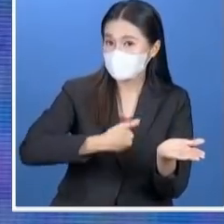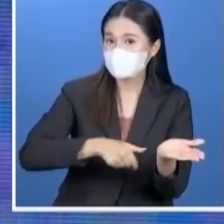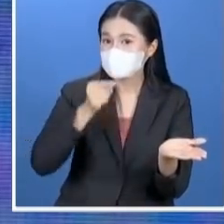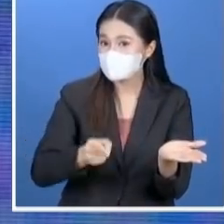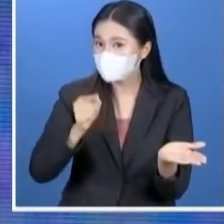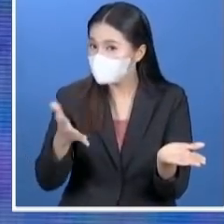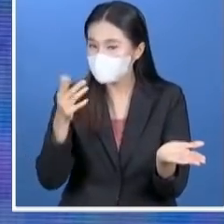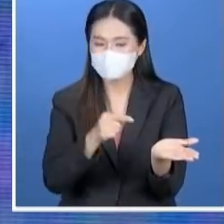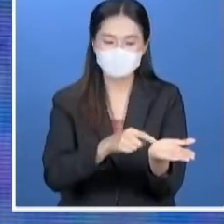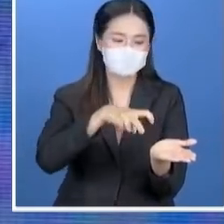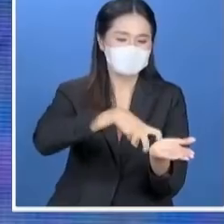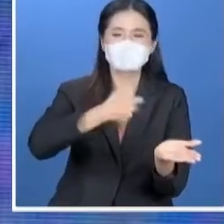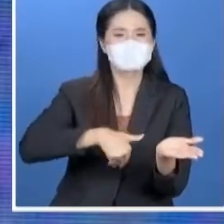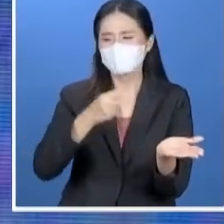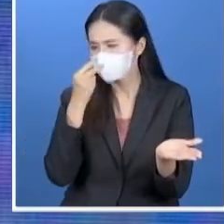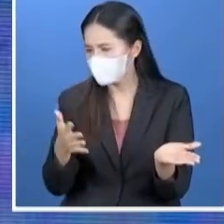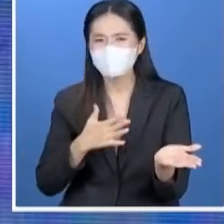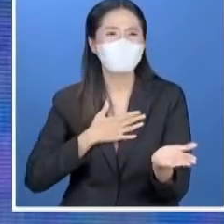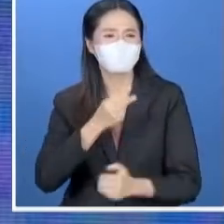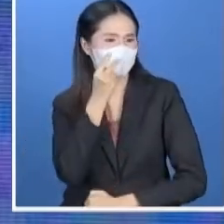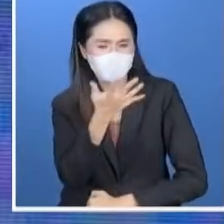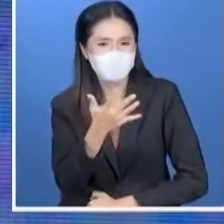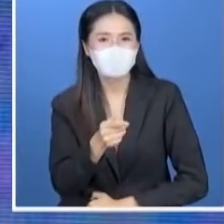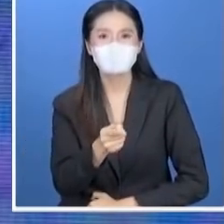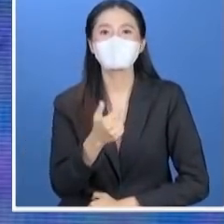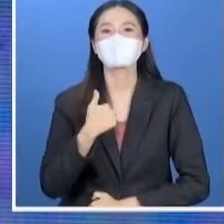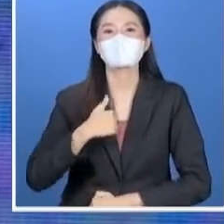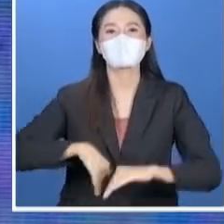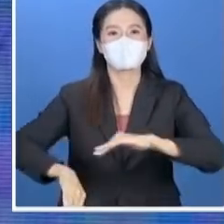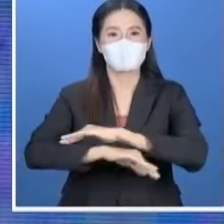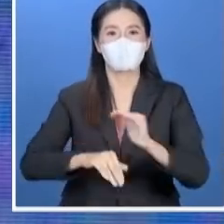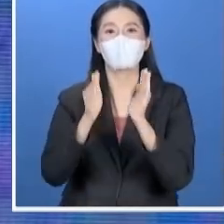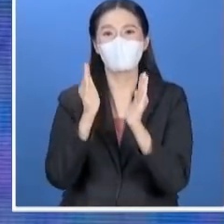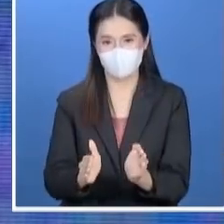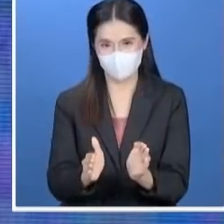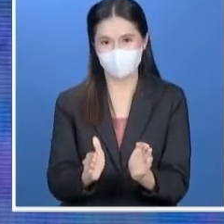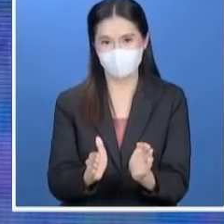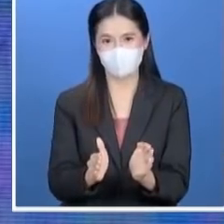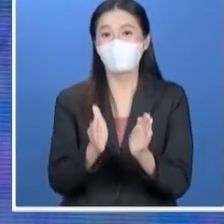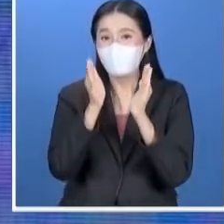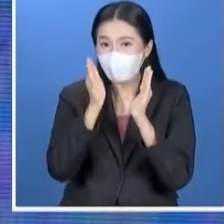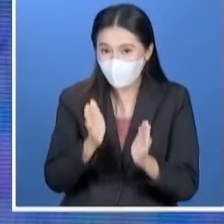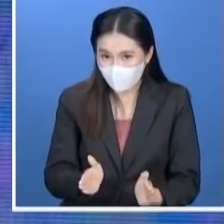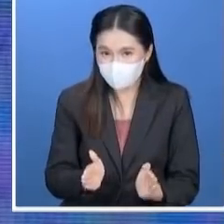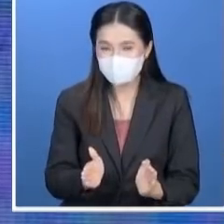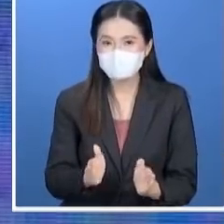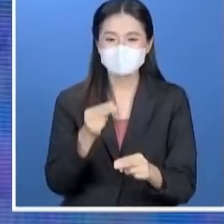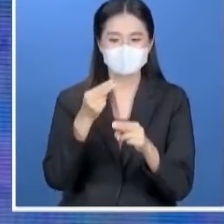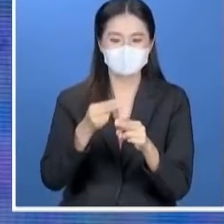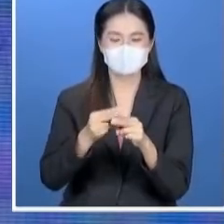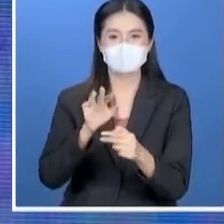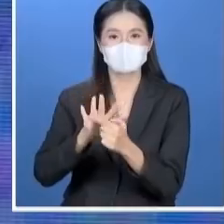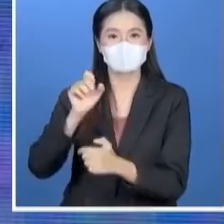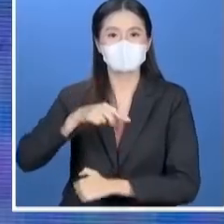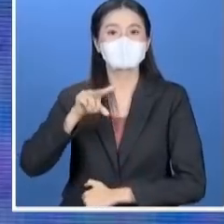ไม่มาฉี่นี่ไม่มีใครเห็นนะผมก็ไม่เห็นก็มีเพียงพยานหลักฐานพยานบุคคลคือคุณแซนคนเ